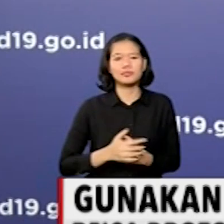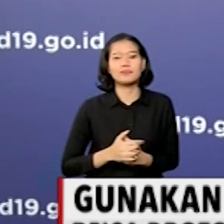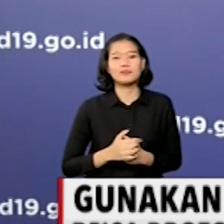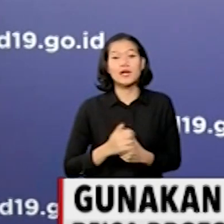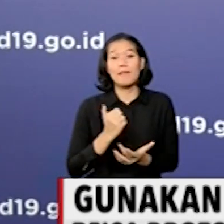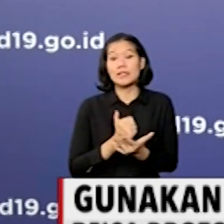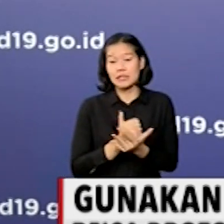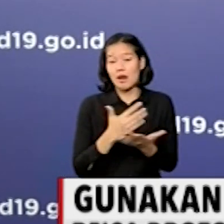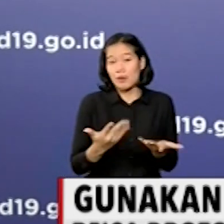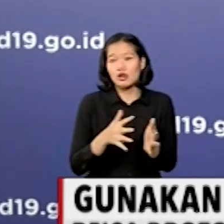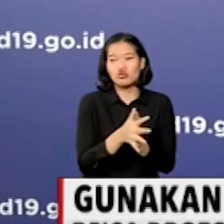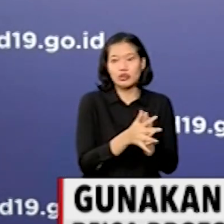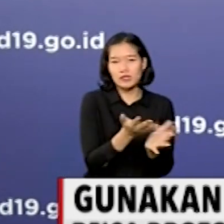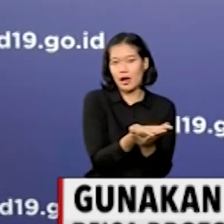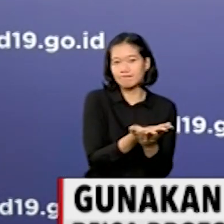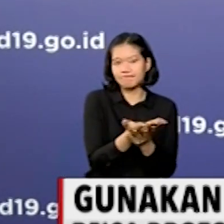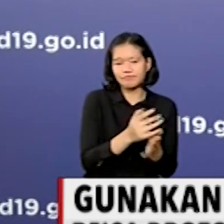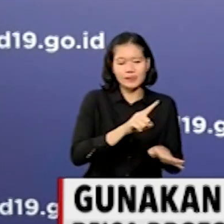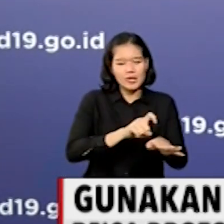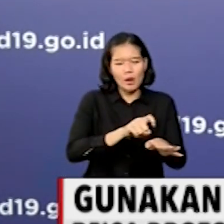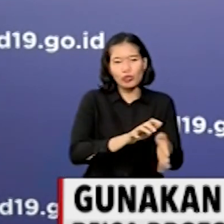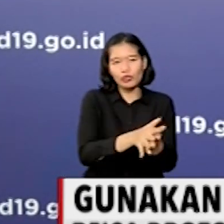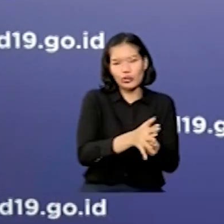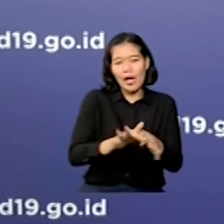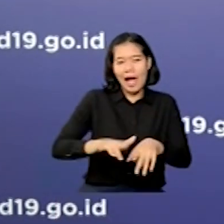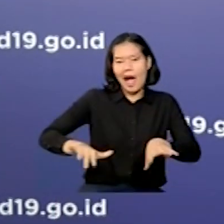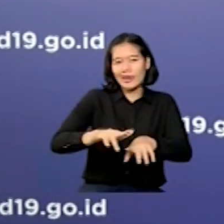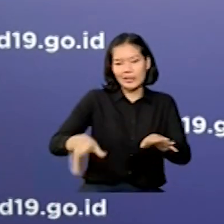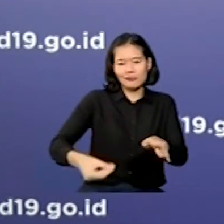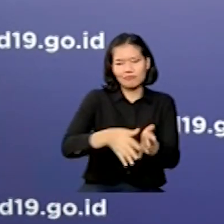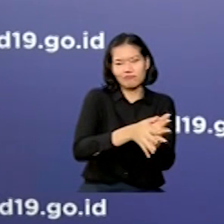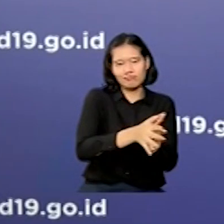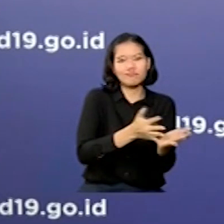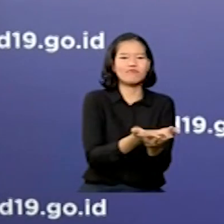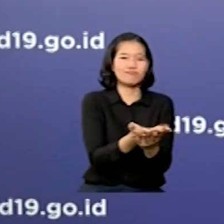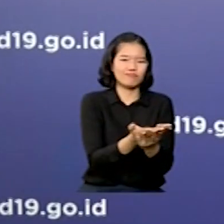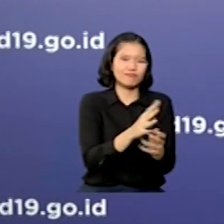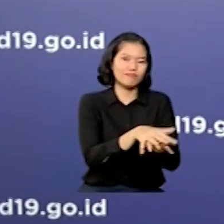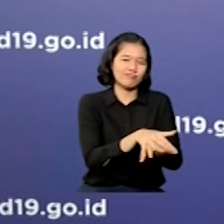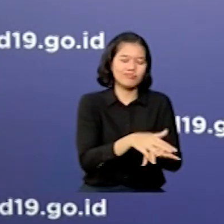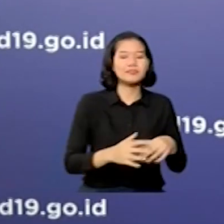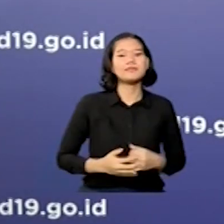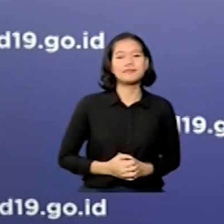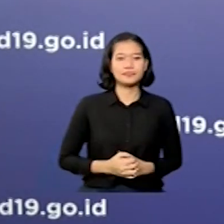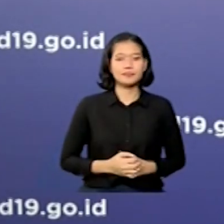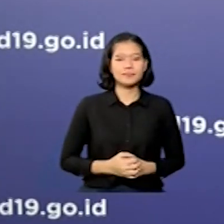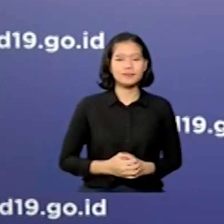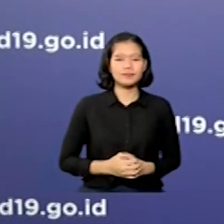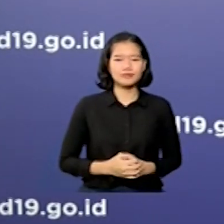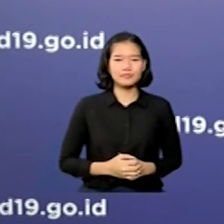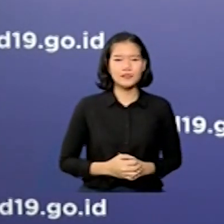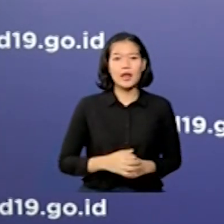tentunya cuci tangan menggunakan sabun dan air mengalir atau dengan cairan pencuci tangan yang mengandung alkohol